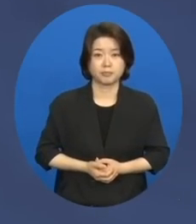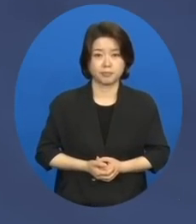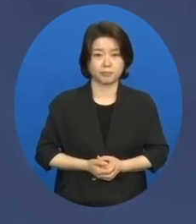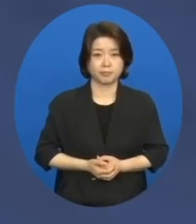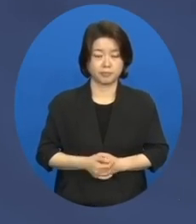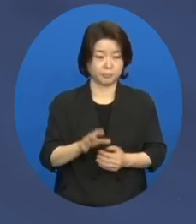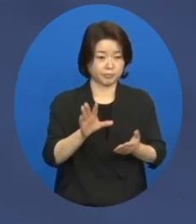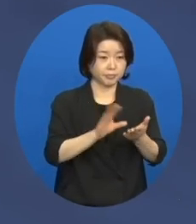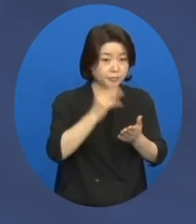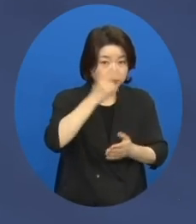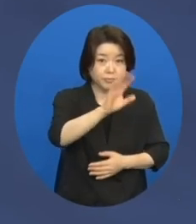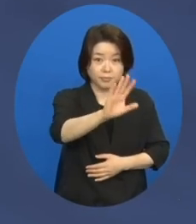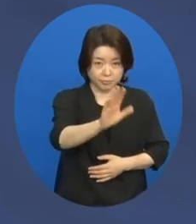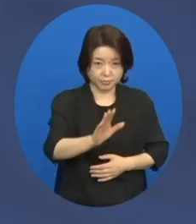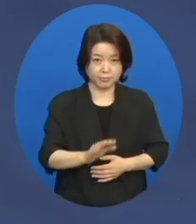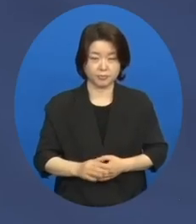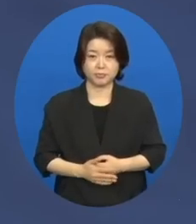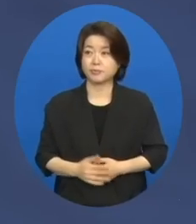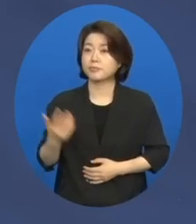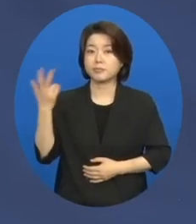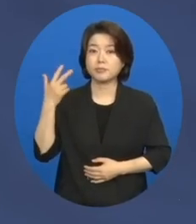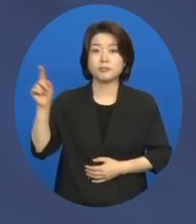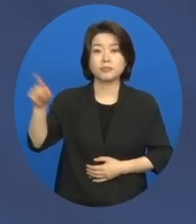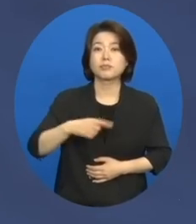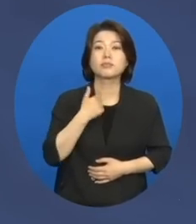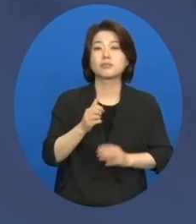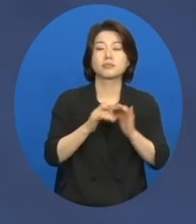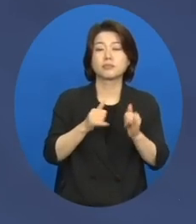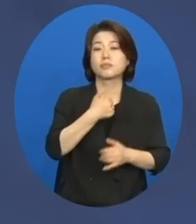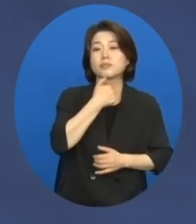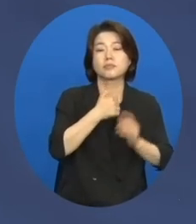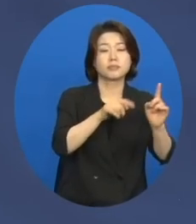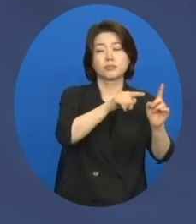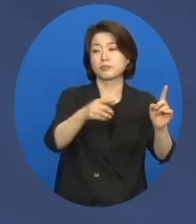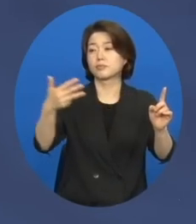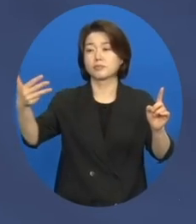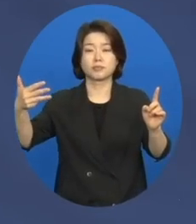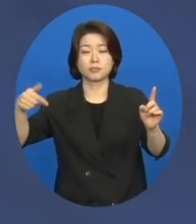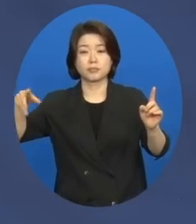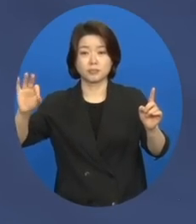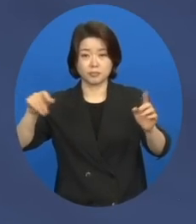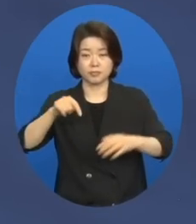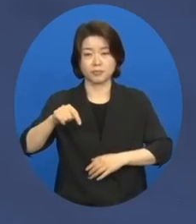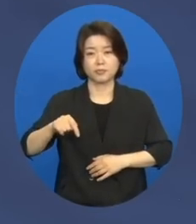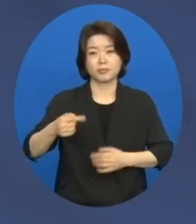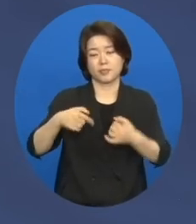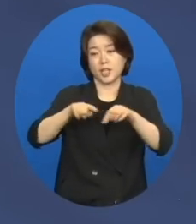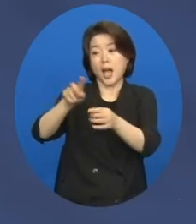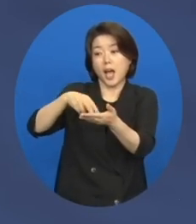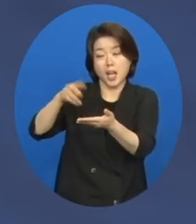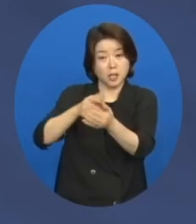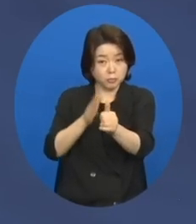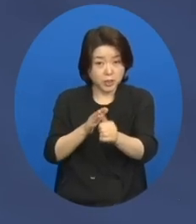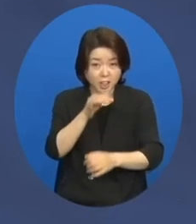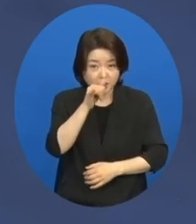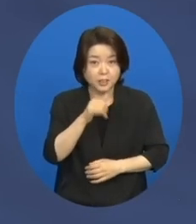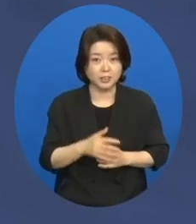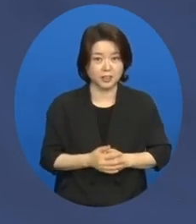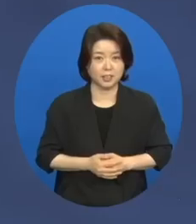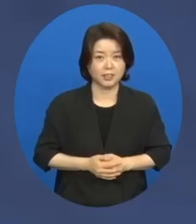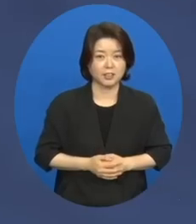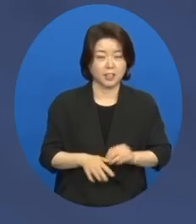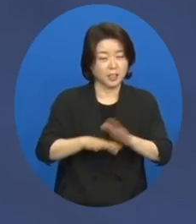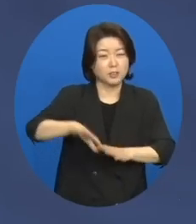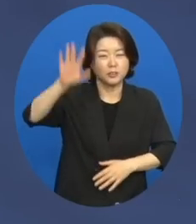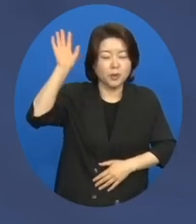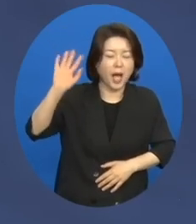숙제를 점검하지는 않겠어요. 지난주에 나오셨던 분들에게는 로마서 1장에서 8장까지 우리가 같이 읽어오자고 그랬잖아요. 저 꼭 손을